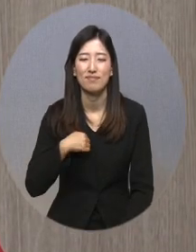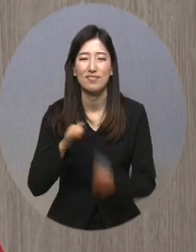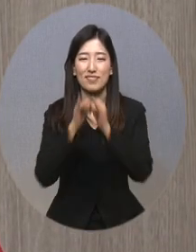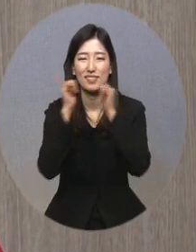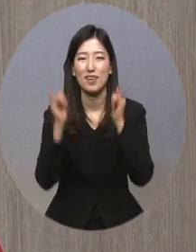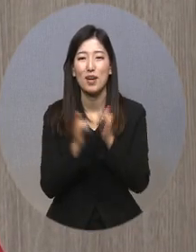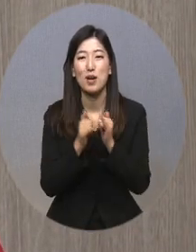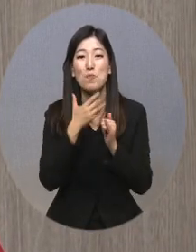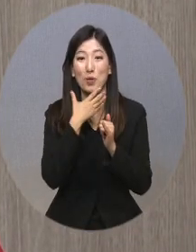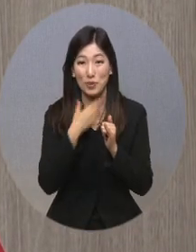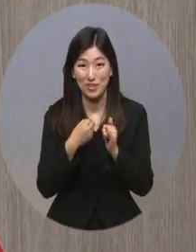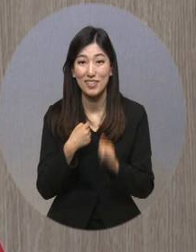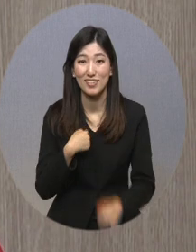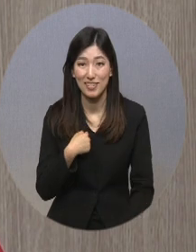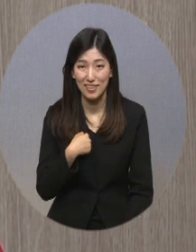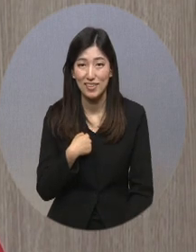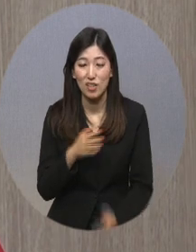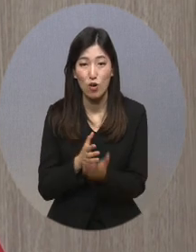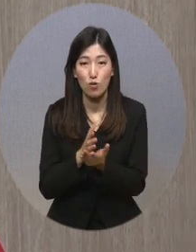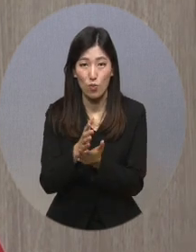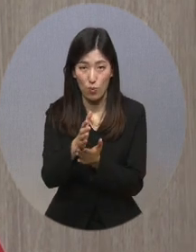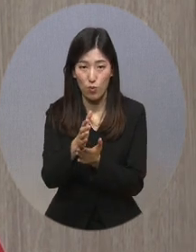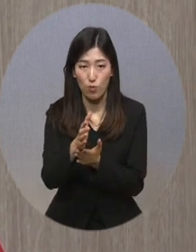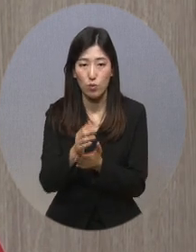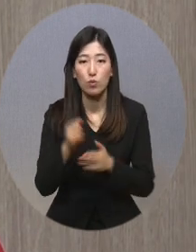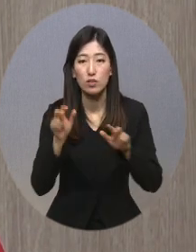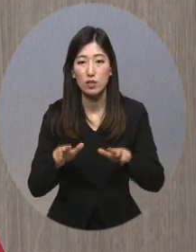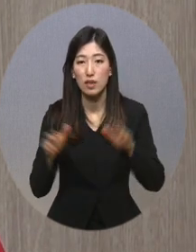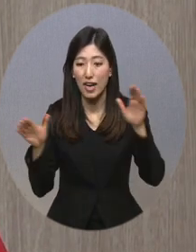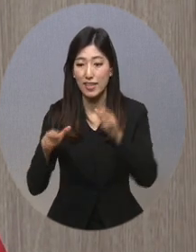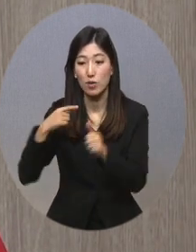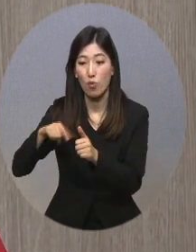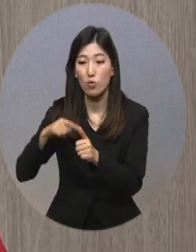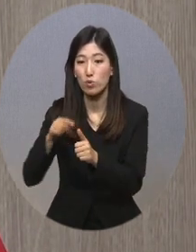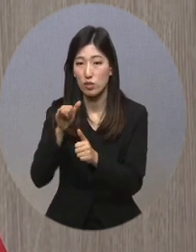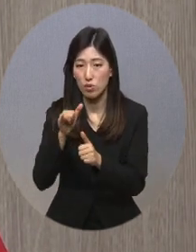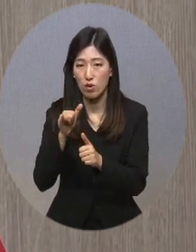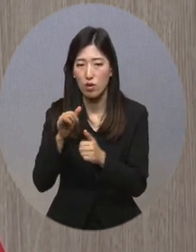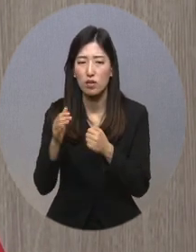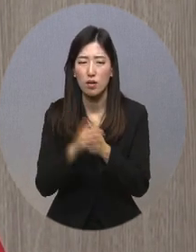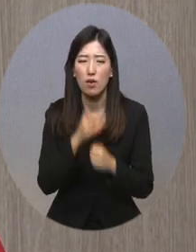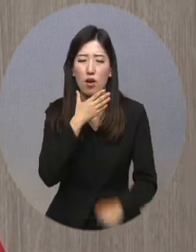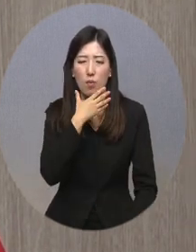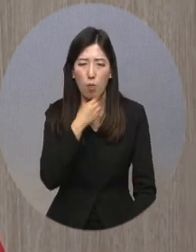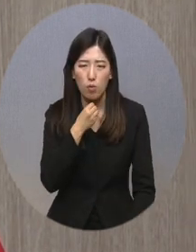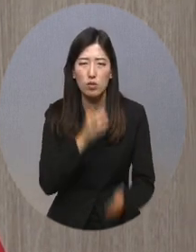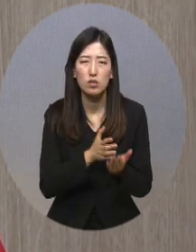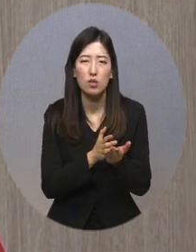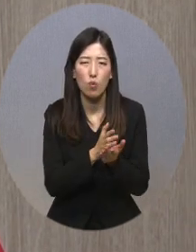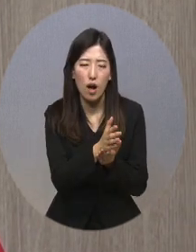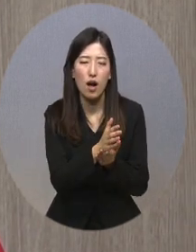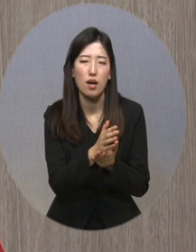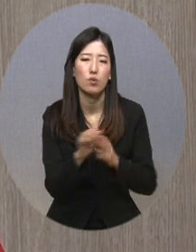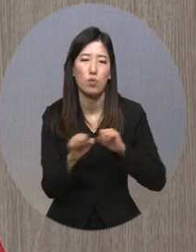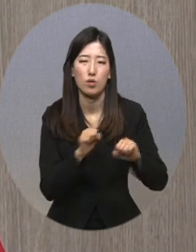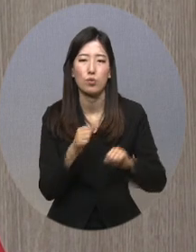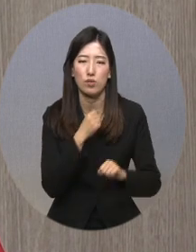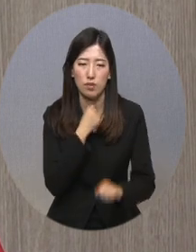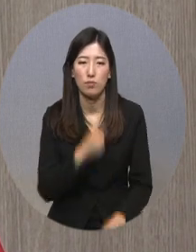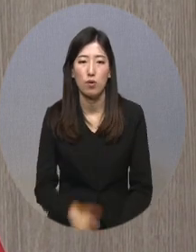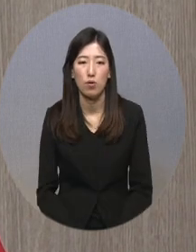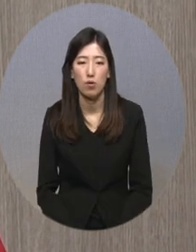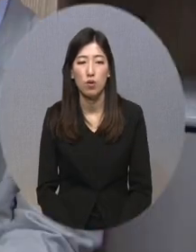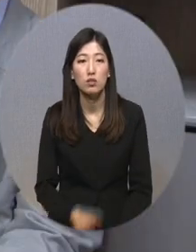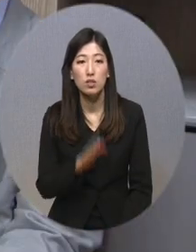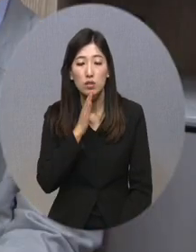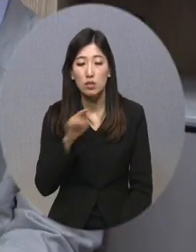이제 전공했고 예. 또 이제 현재 학생들을 가르치고 있으니까 아무래도 복지분과에 가고 싶겠죠. 예. 예, 그래서 그걸 실제